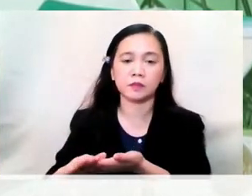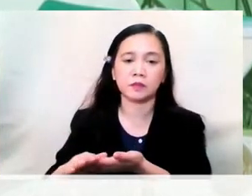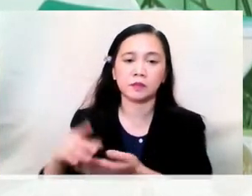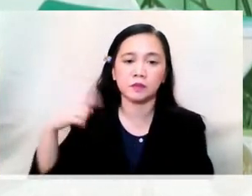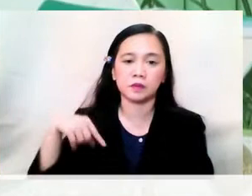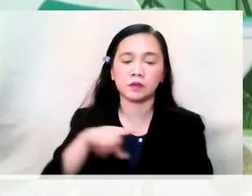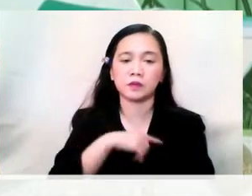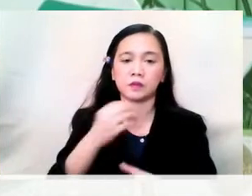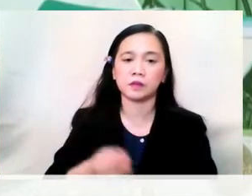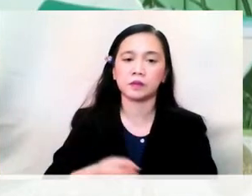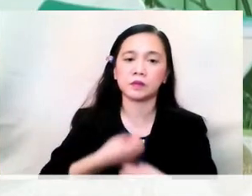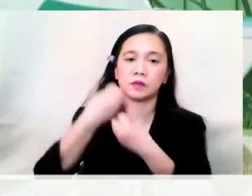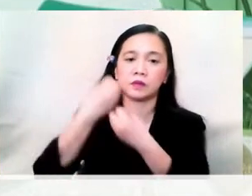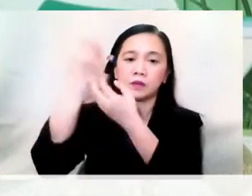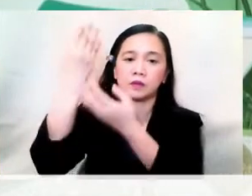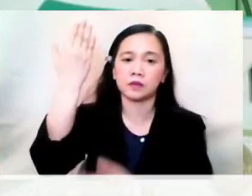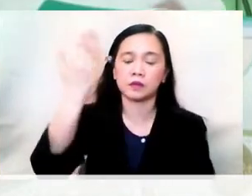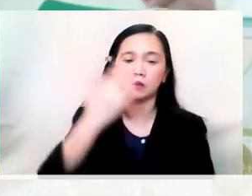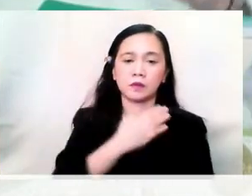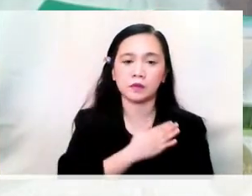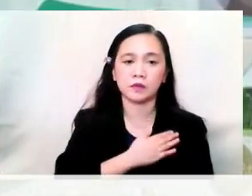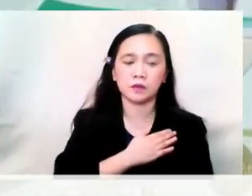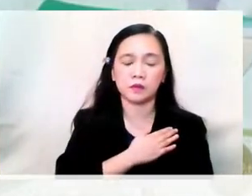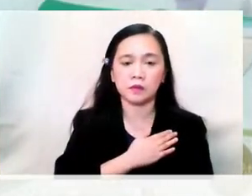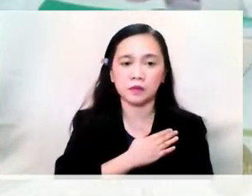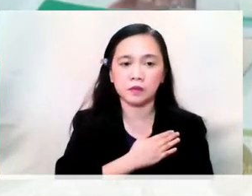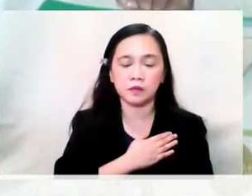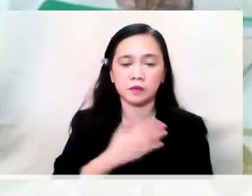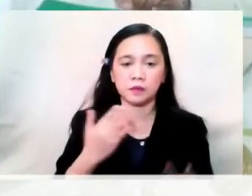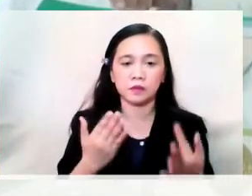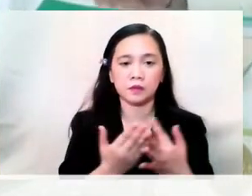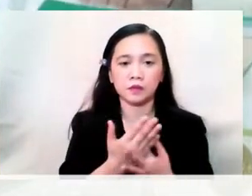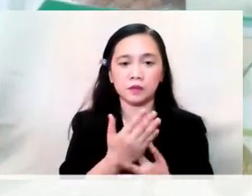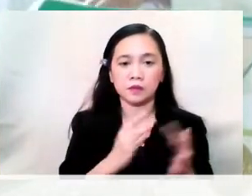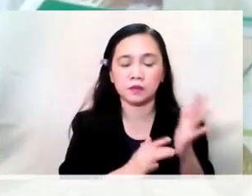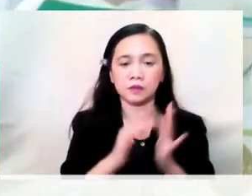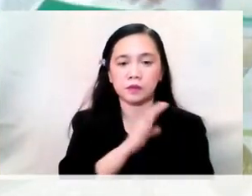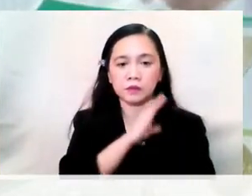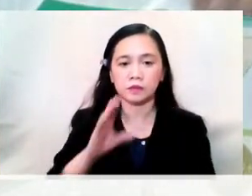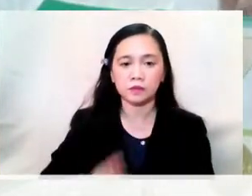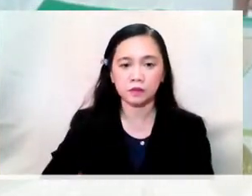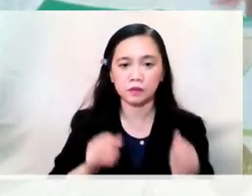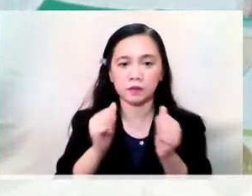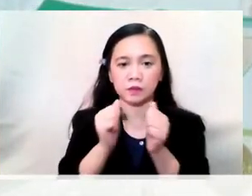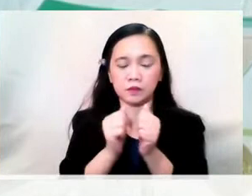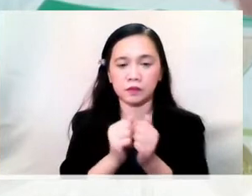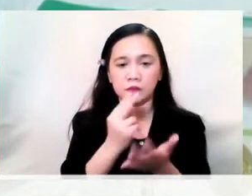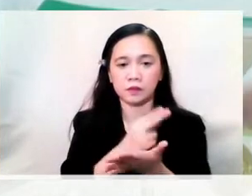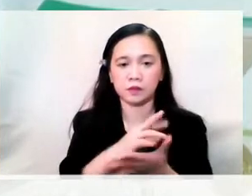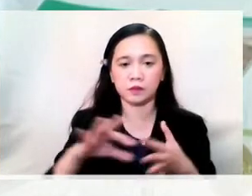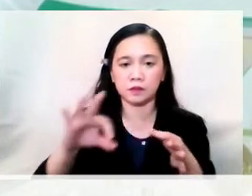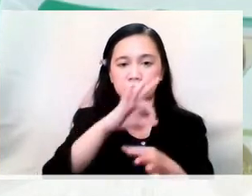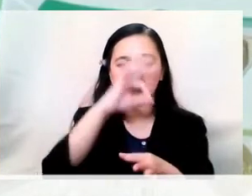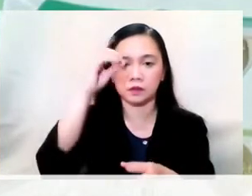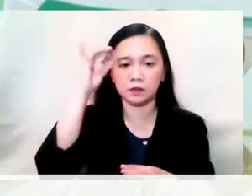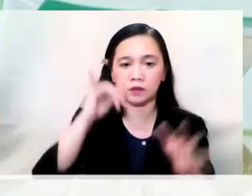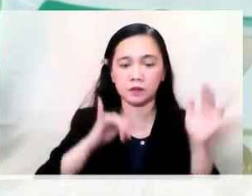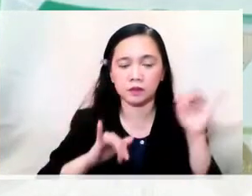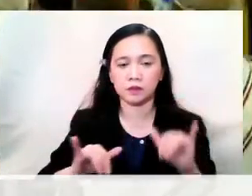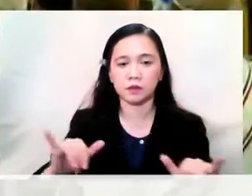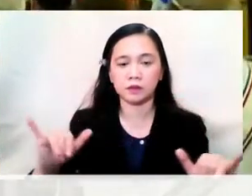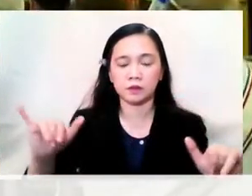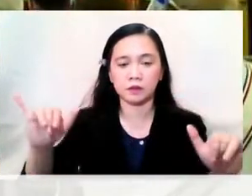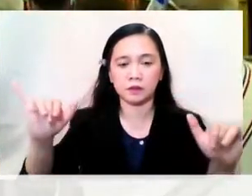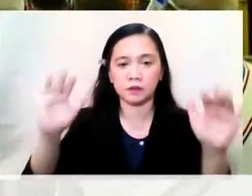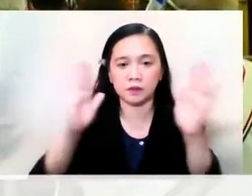iyong kinalulugdan. Sa pamamagitan ni Hesu Kristo kasama ng Espiritu Santo, magpasawalang